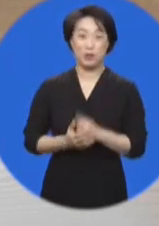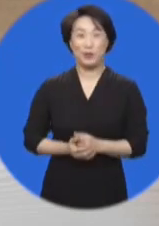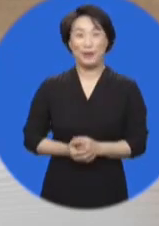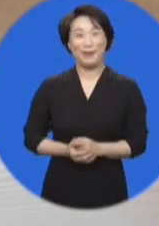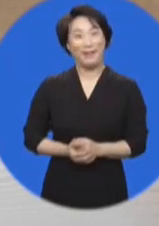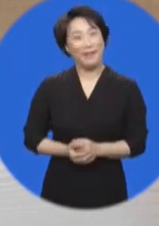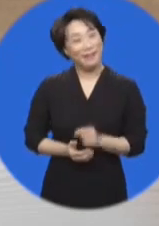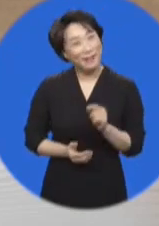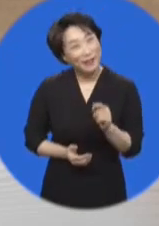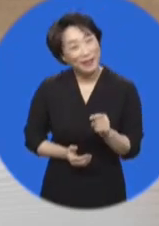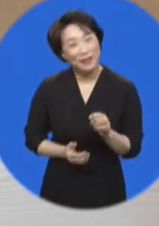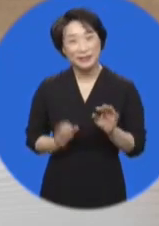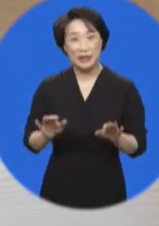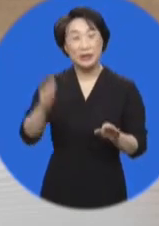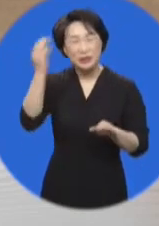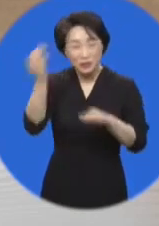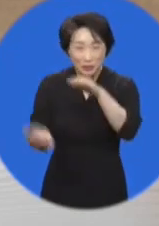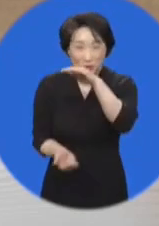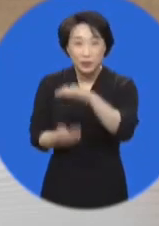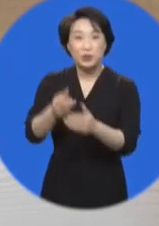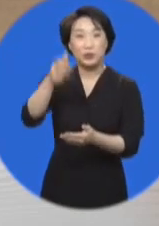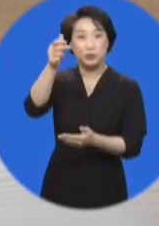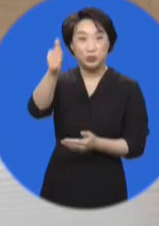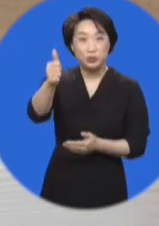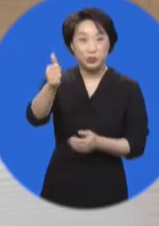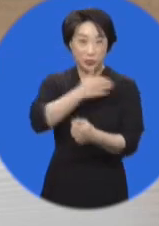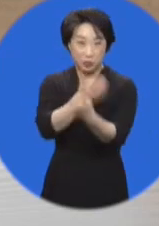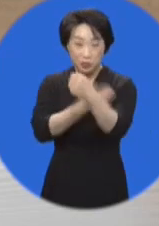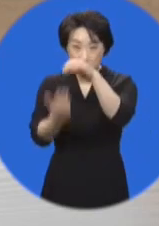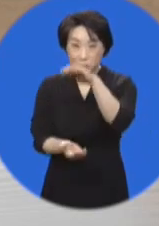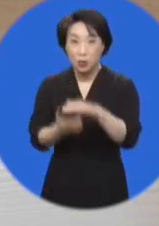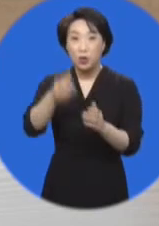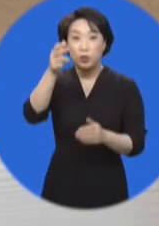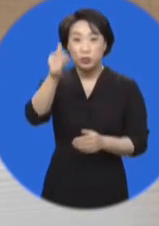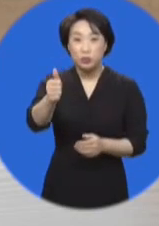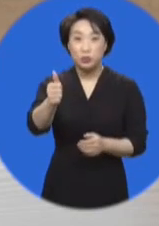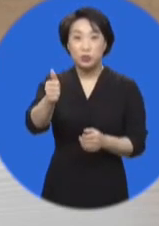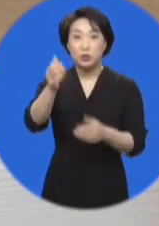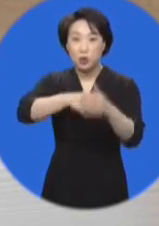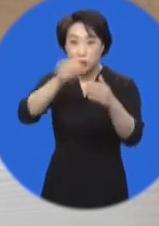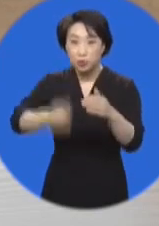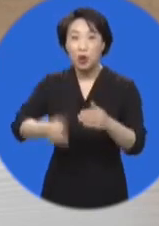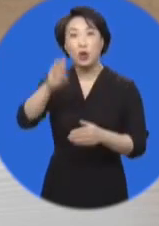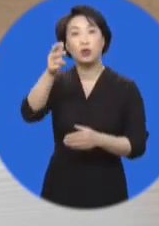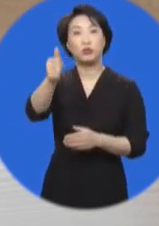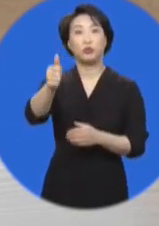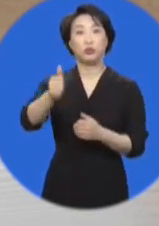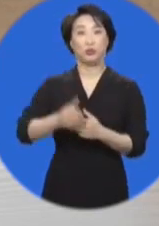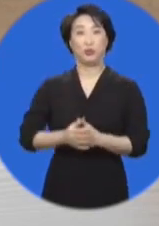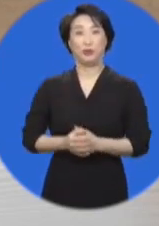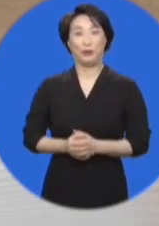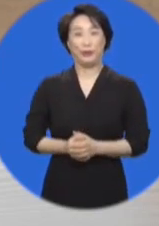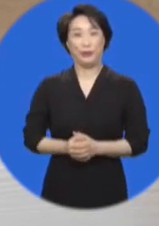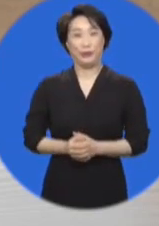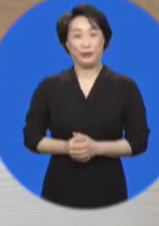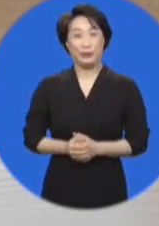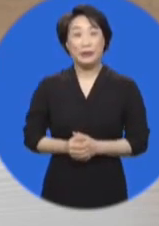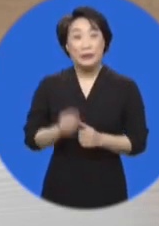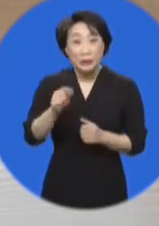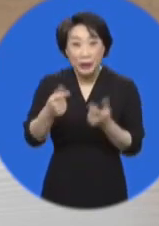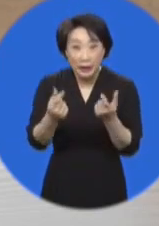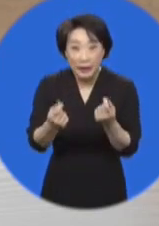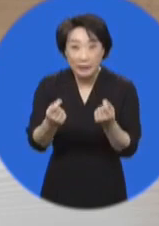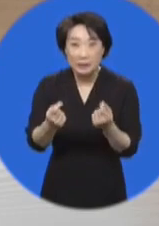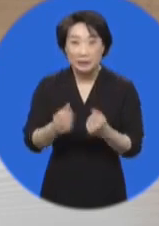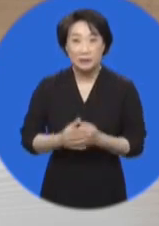얼마나 전지한 자요 전능자요 절대자신가. 이와